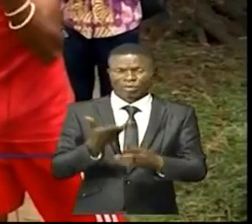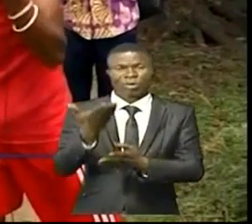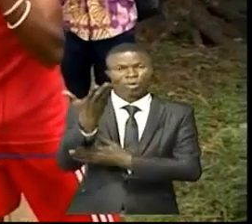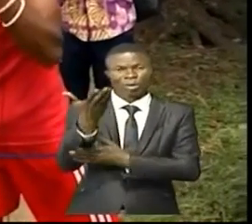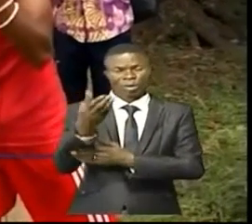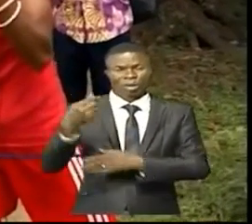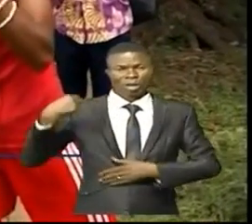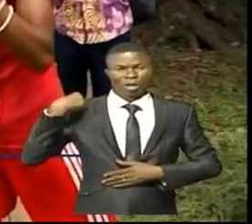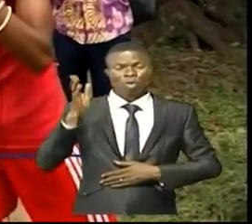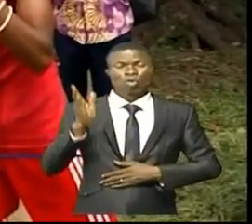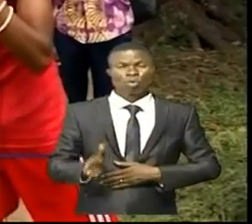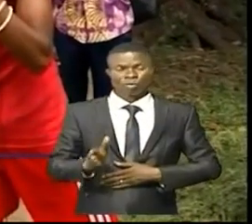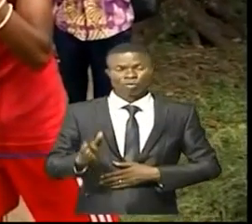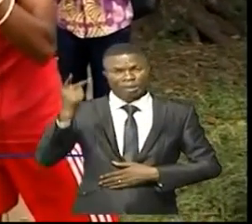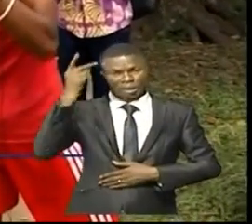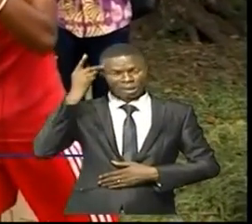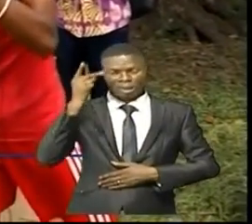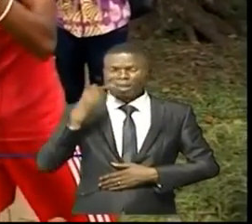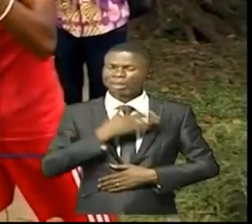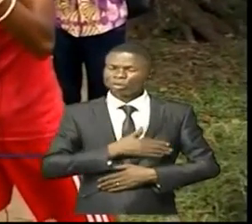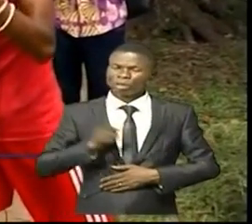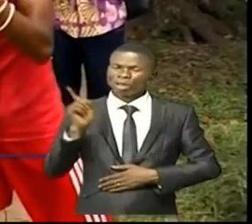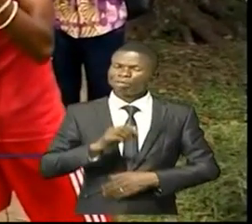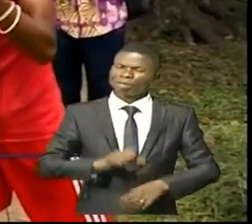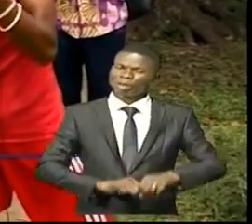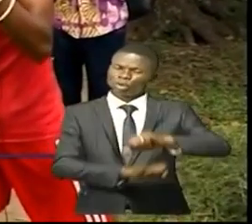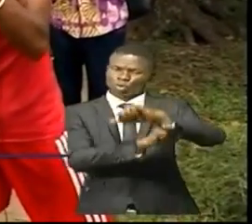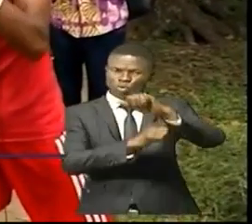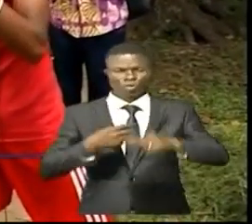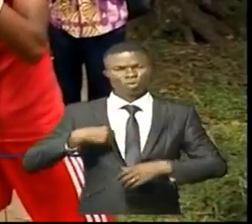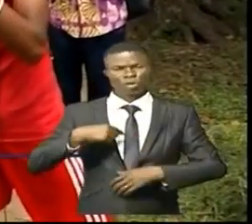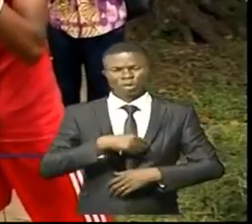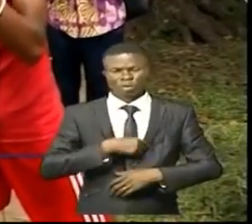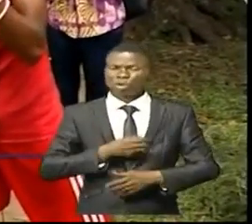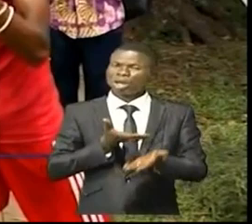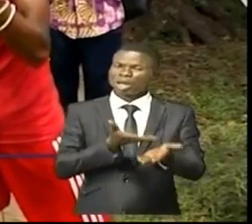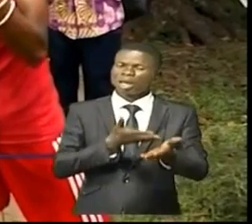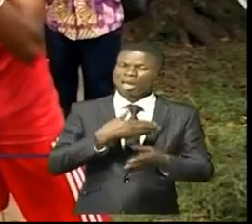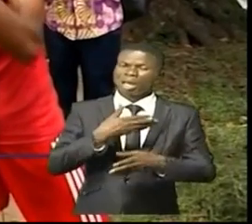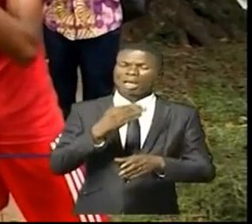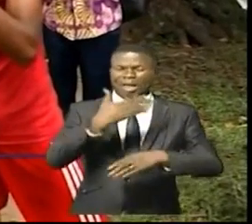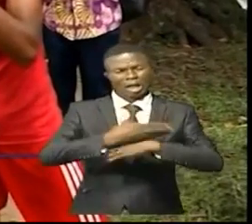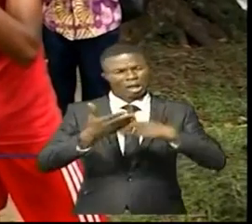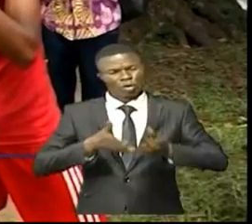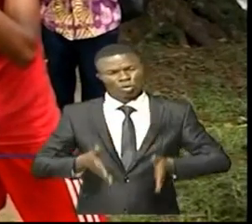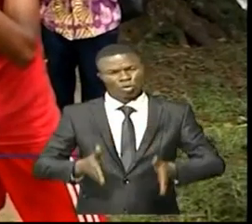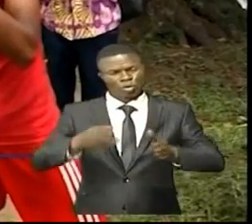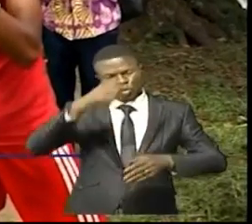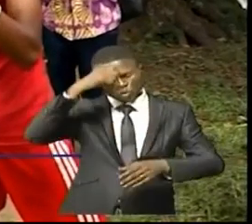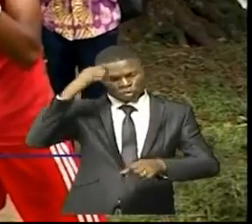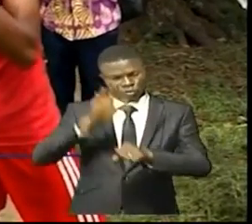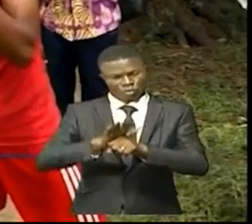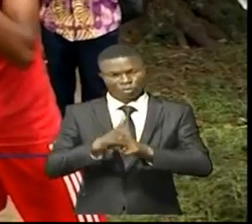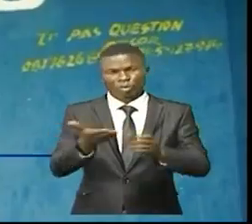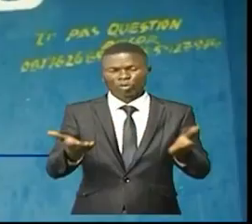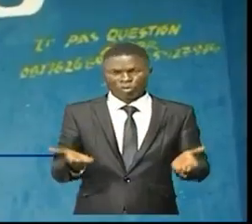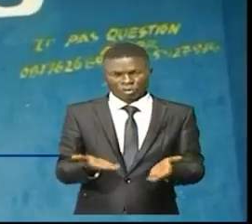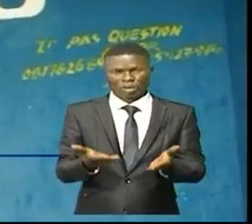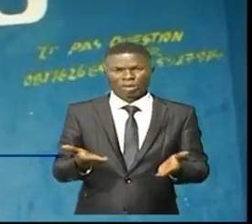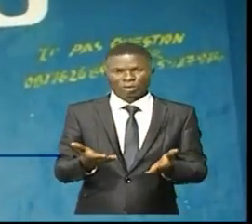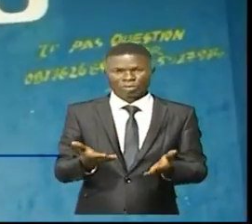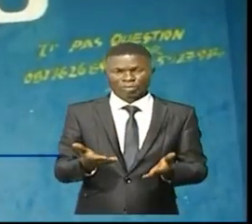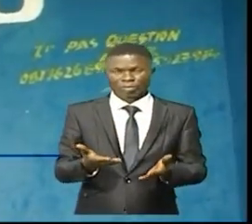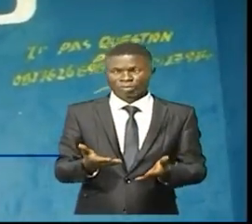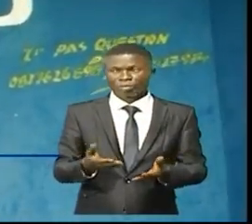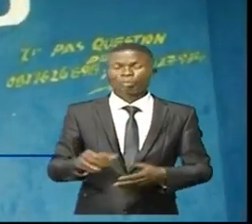demandons au gouvernement de bien vouloir nous venir en aide, qu'ils aménagent la route. Nous souffrons. A noter